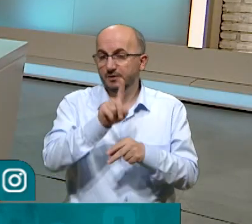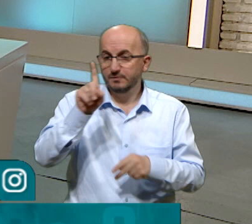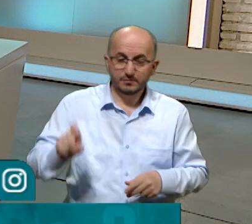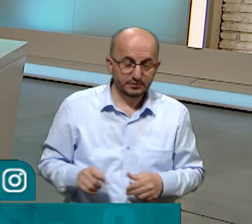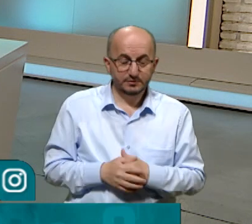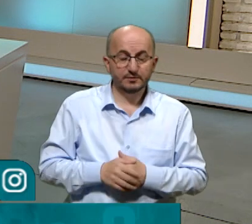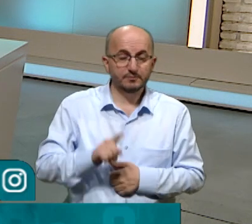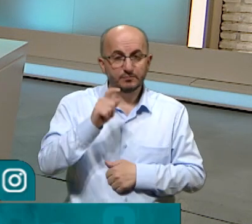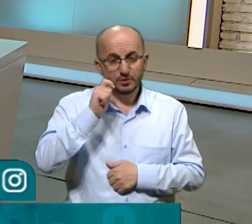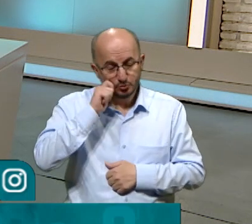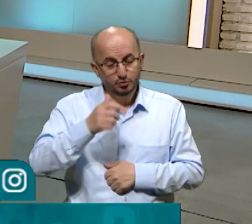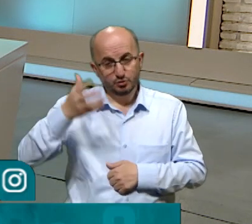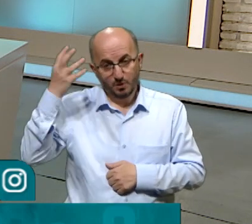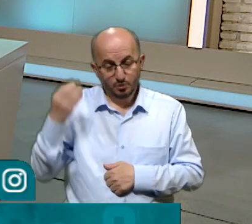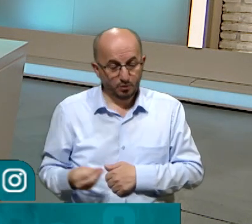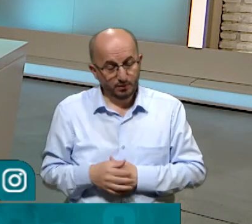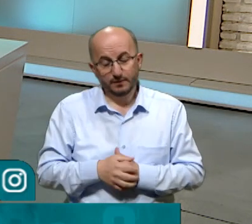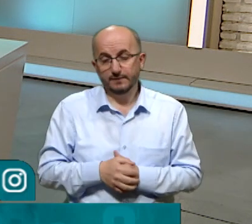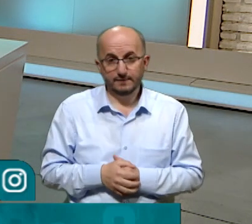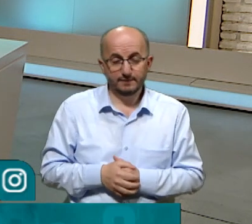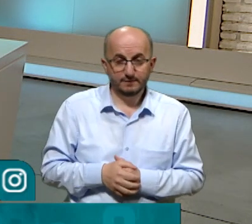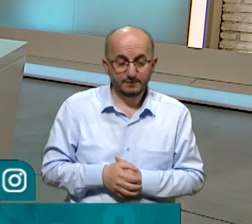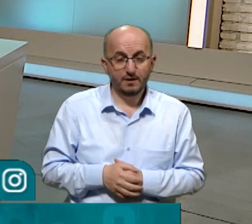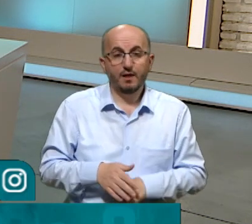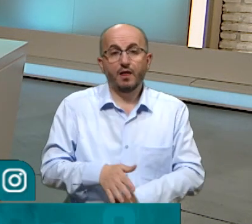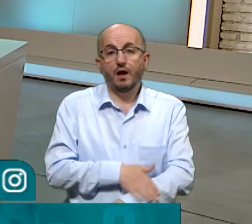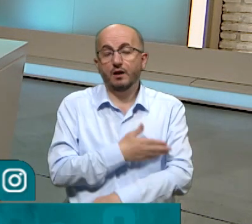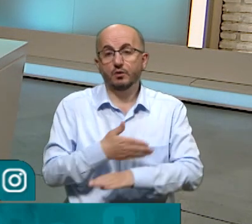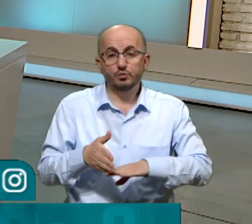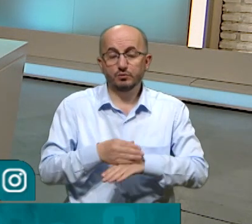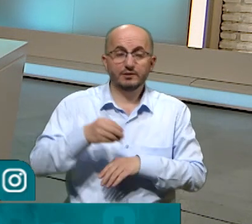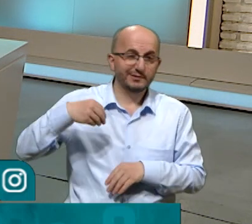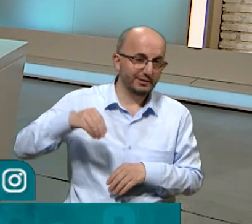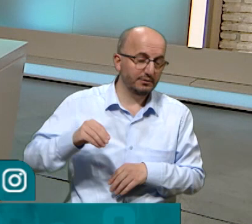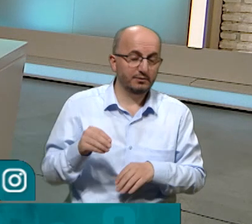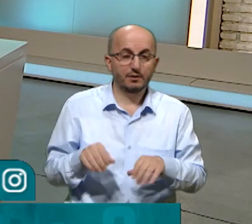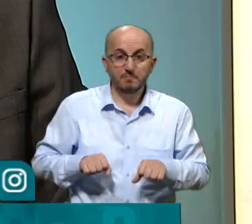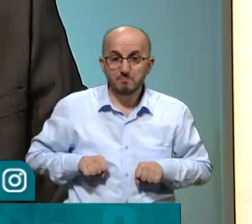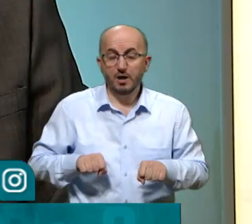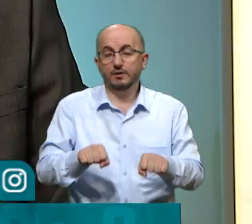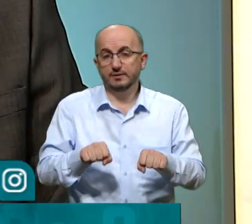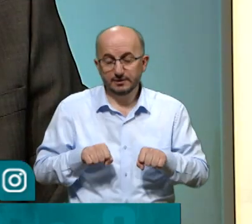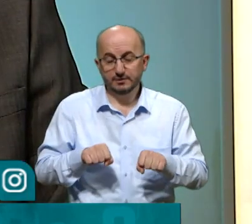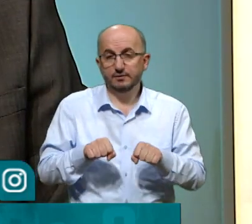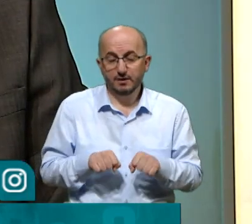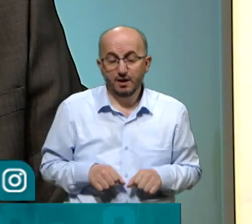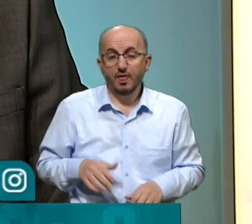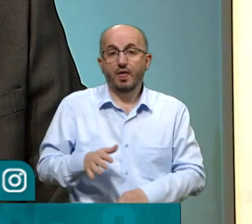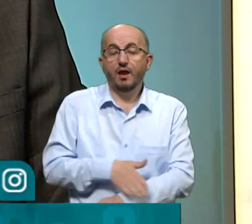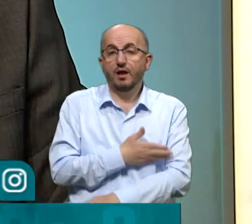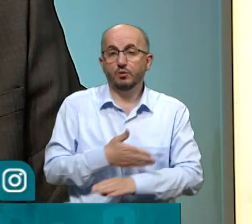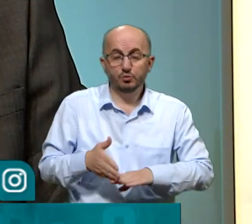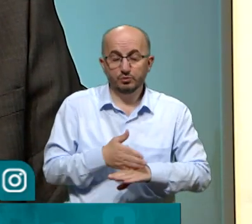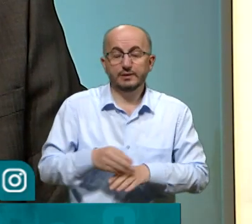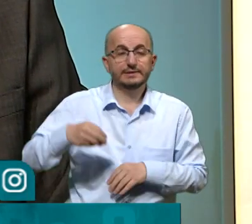bir müslüman olarak ver Müslümanlar helal ürünlerin satıldığı marketlere ve ya helal